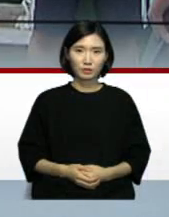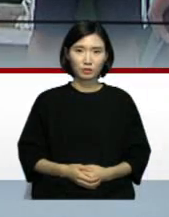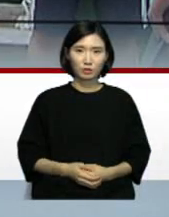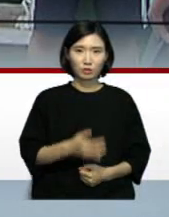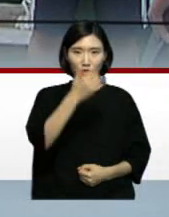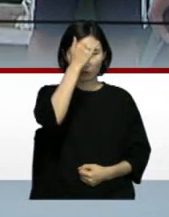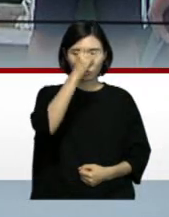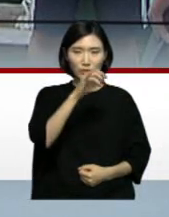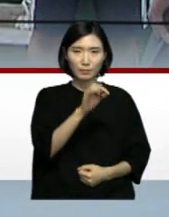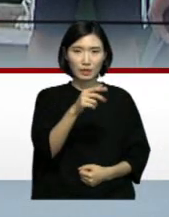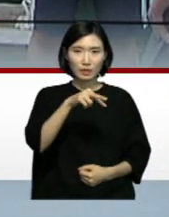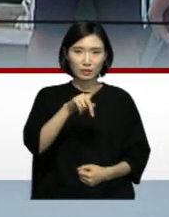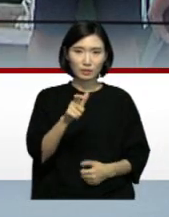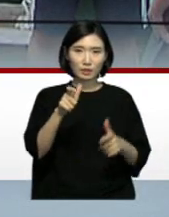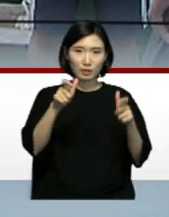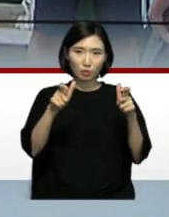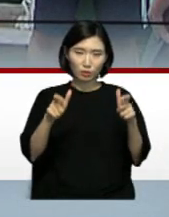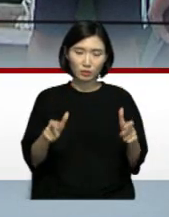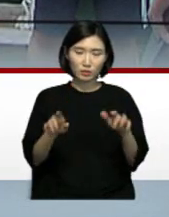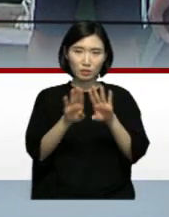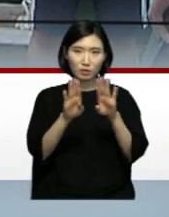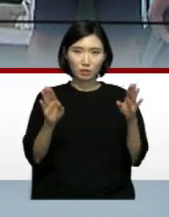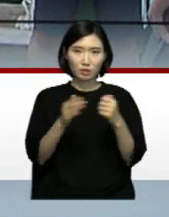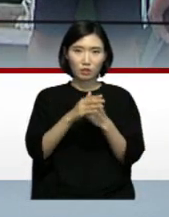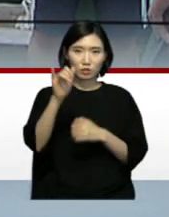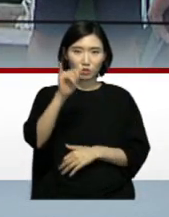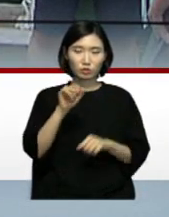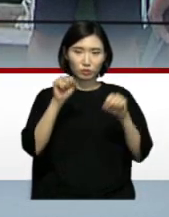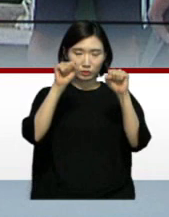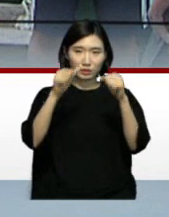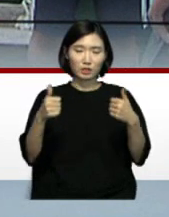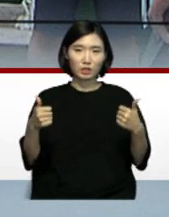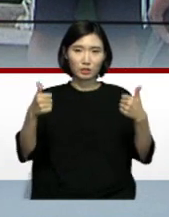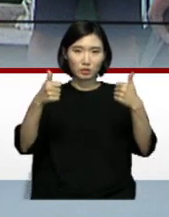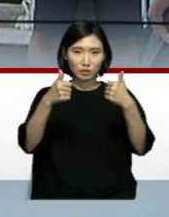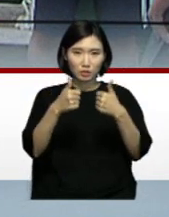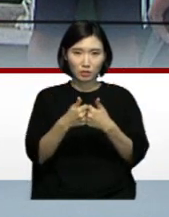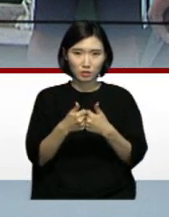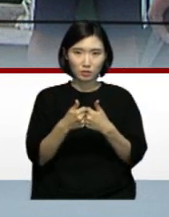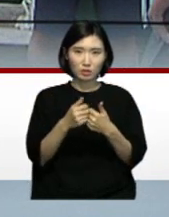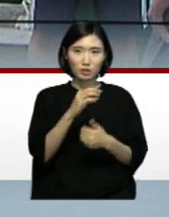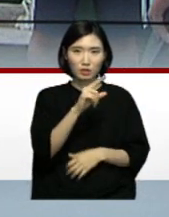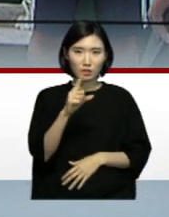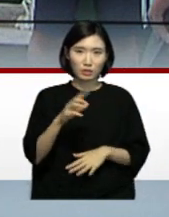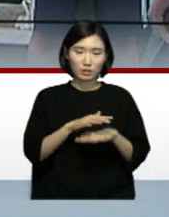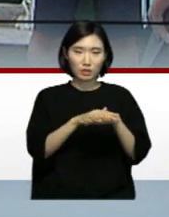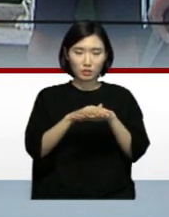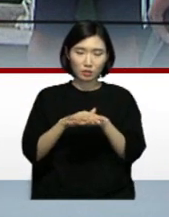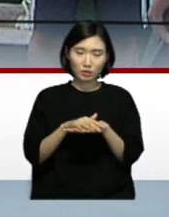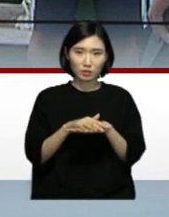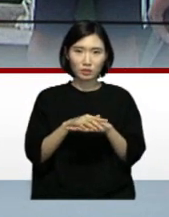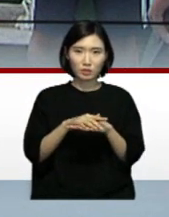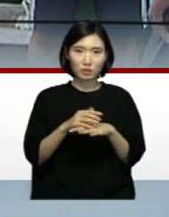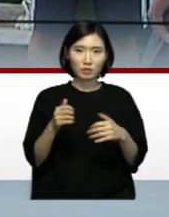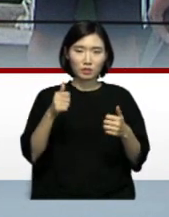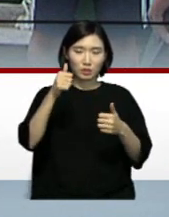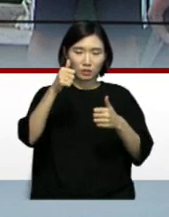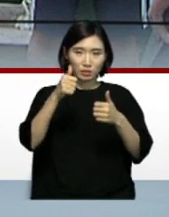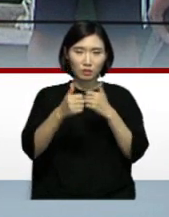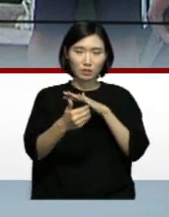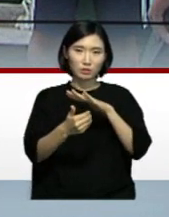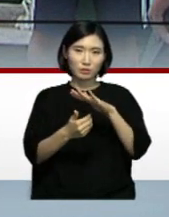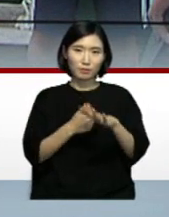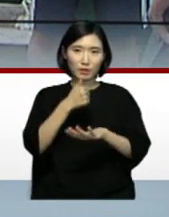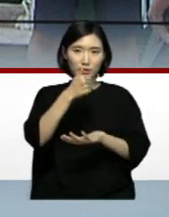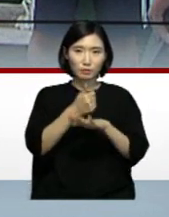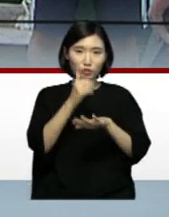충남 아산에서 펼쳐지는 제97회 전국체전. 딜라이브 서울 경기케이블TV에선 체전을 앞두고 막바지